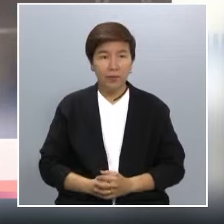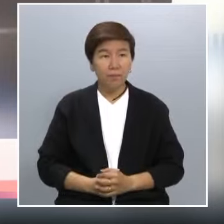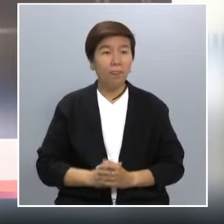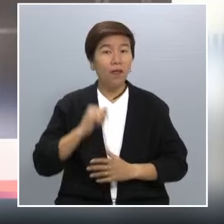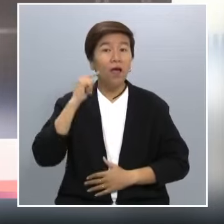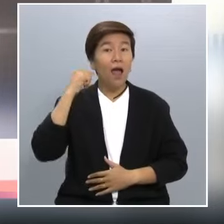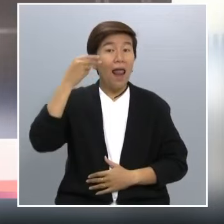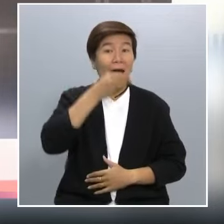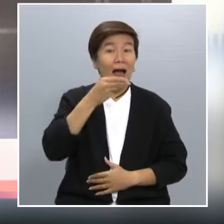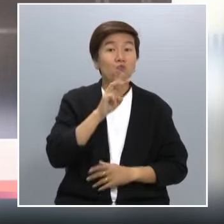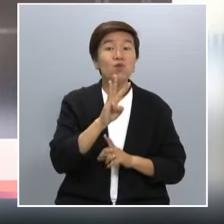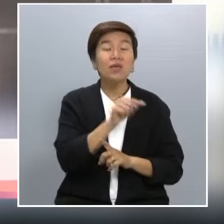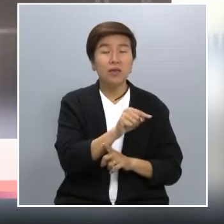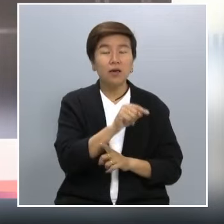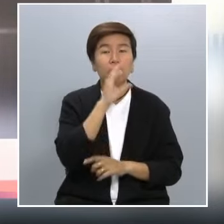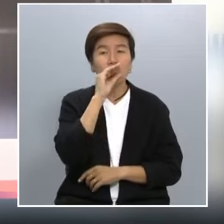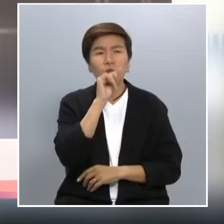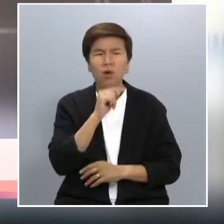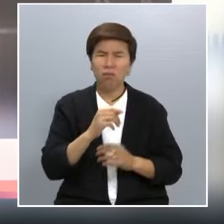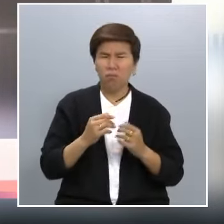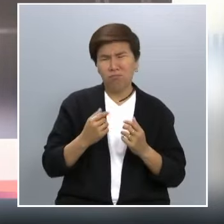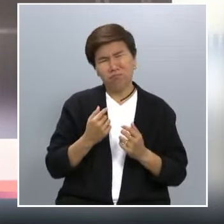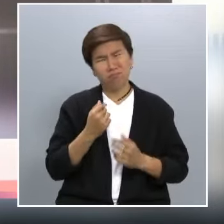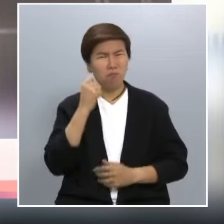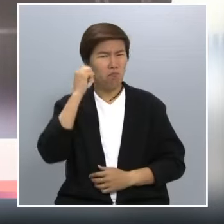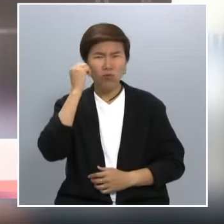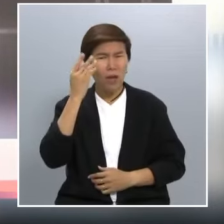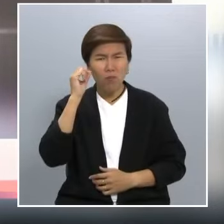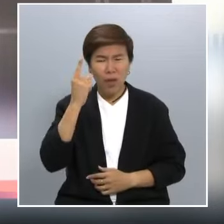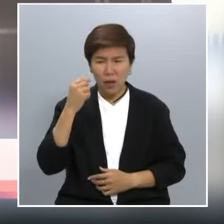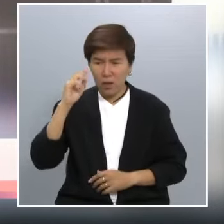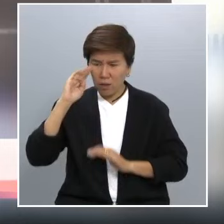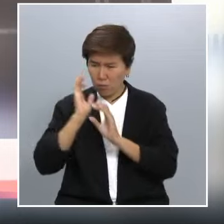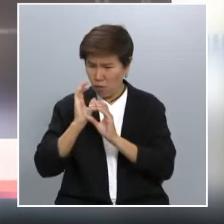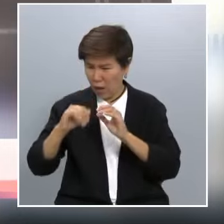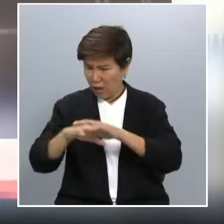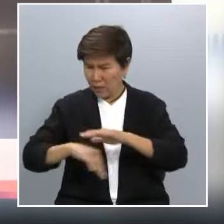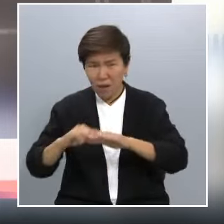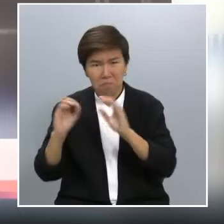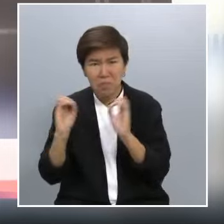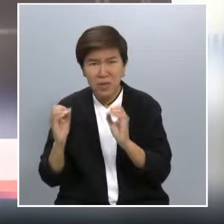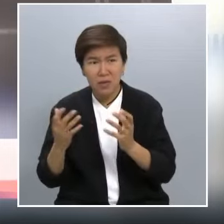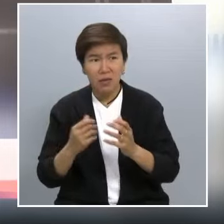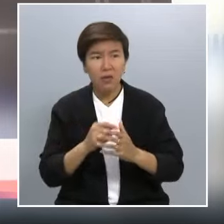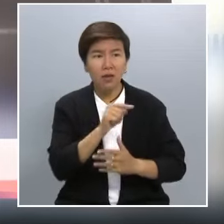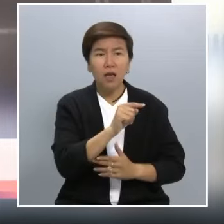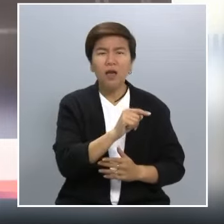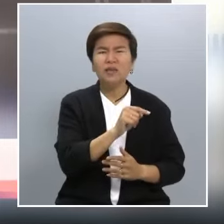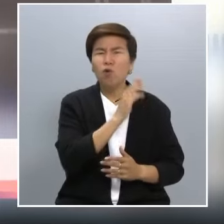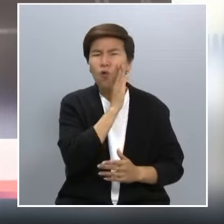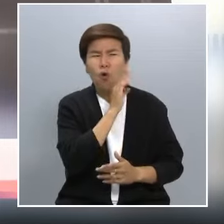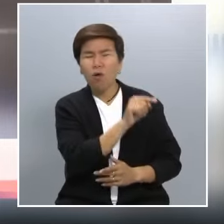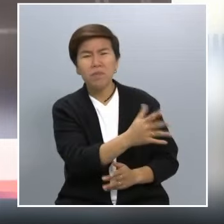คะบอกว่าคือเธอก็ไม่เข้าใจว่าทำไมตำรวจถึงไม่มีหลักฐานเธอมั่นใจว่าลุงเปี๊ยกไม่ได้โกหกจาก